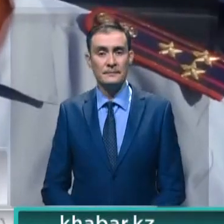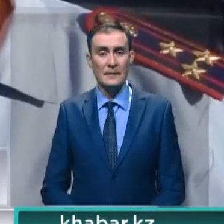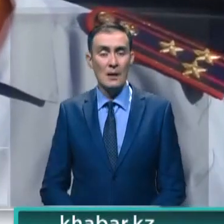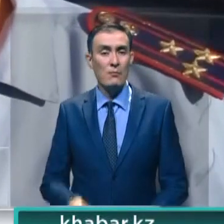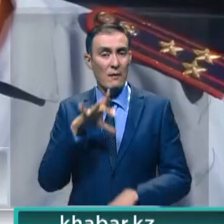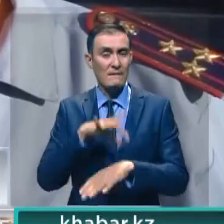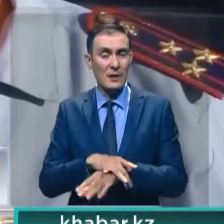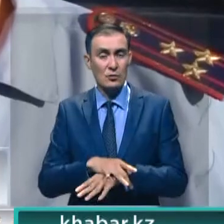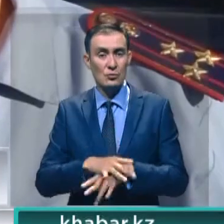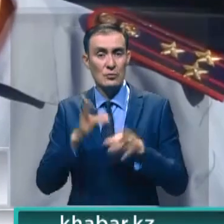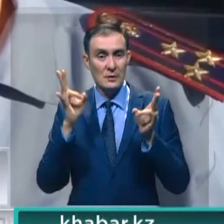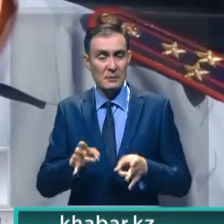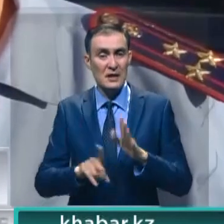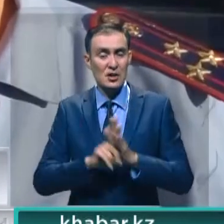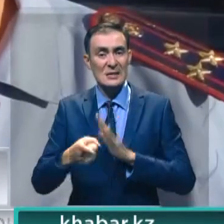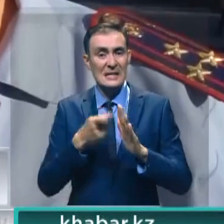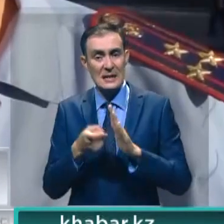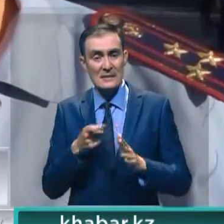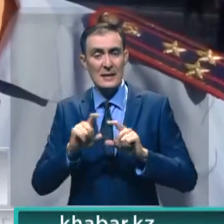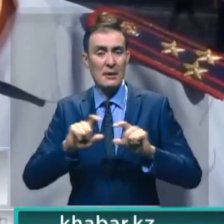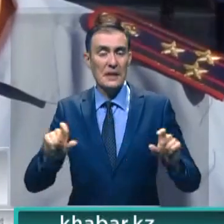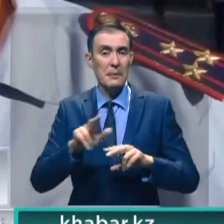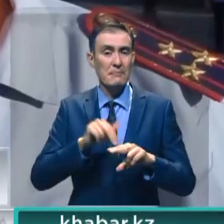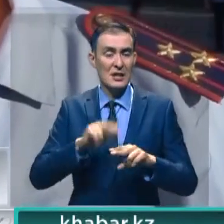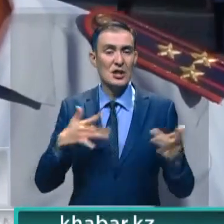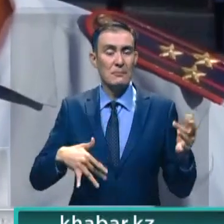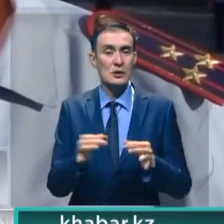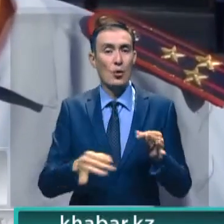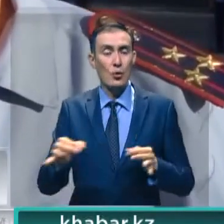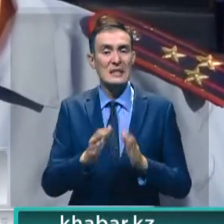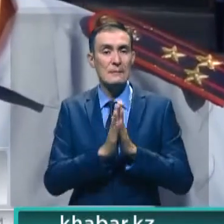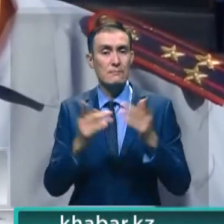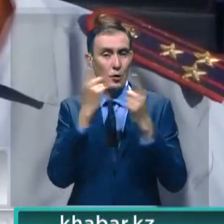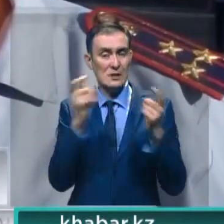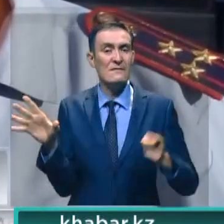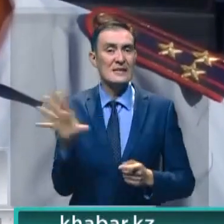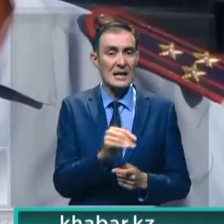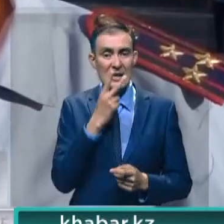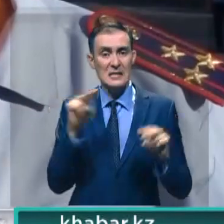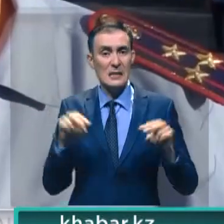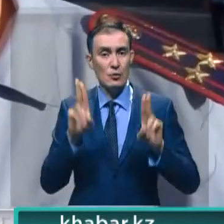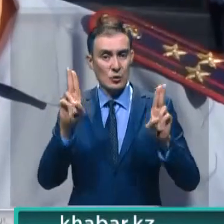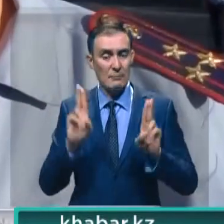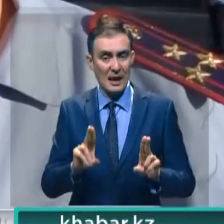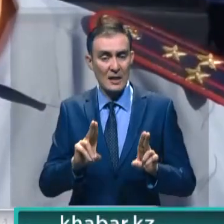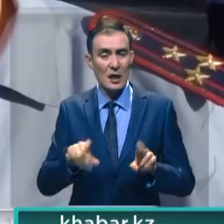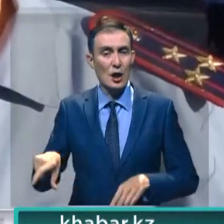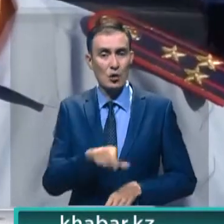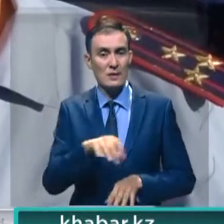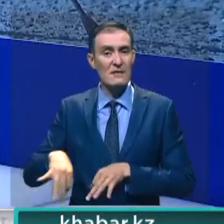По факту ДТП началось следствие. Департамент полиции Жамбылской области просит всех соблюдать правила дорожного